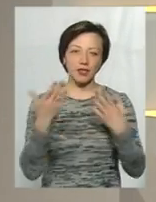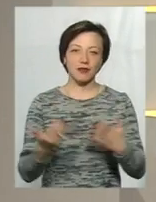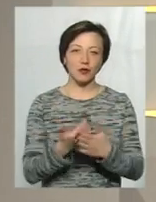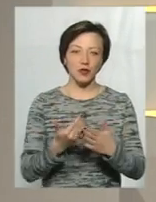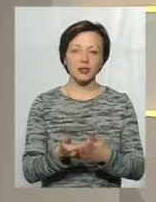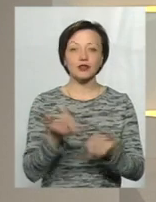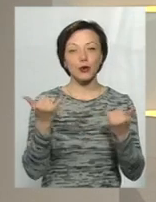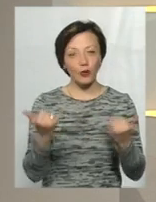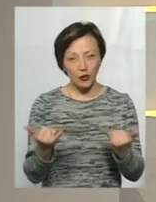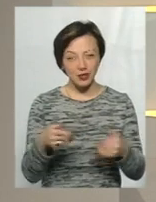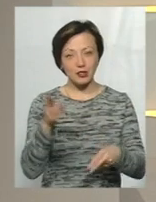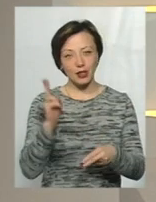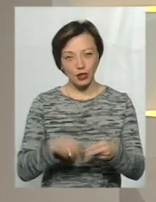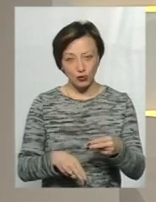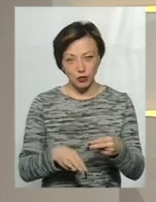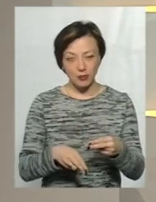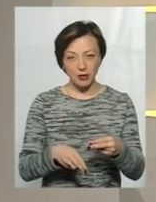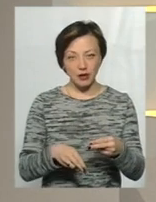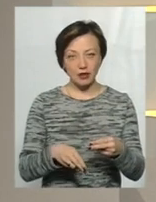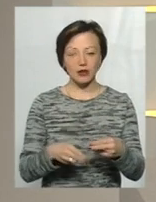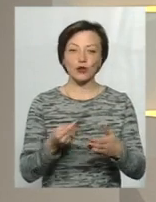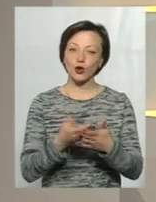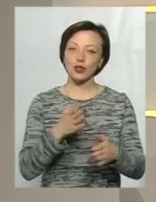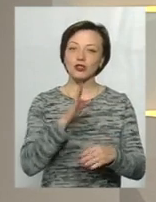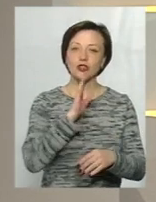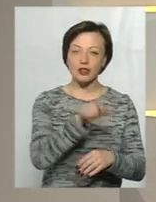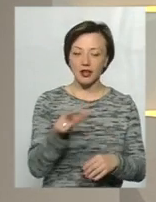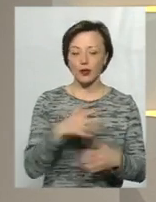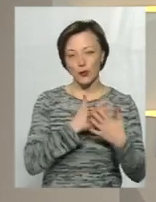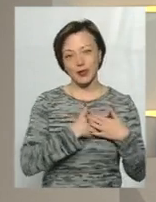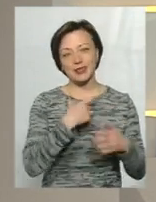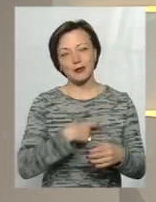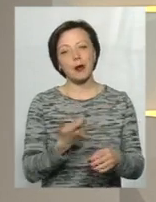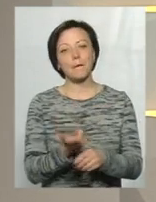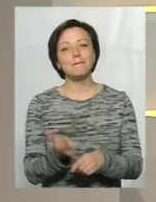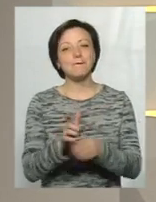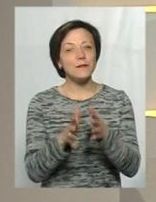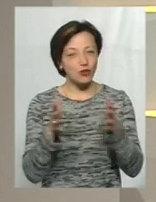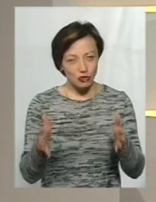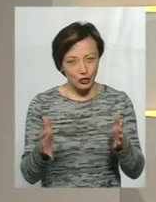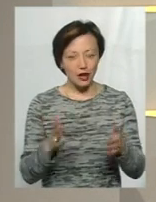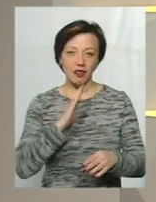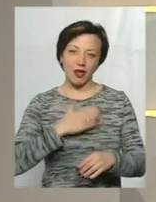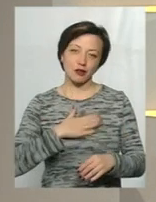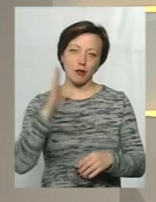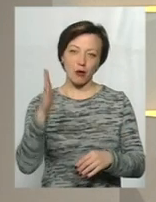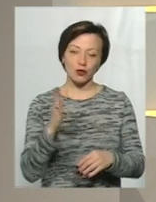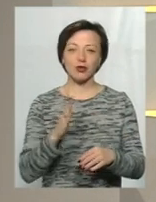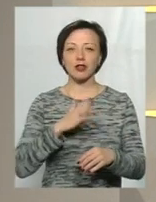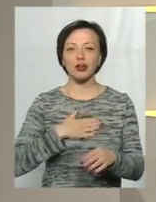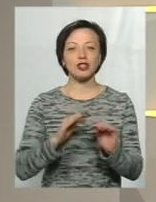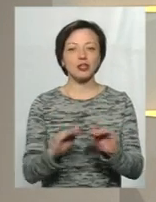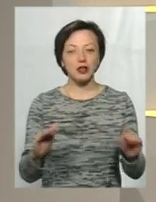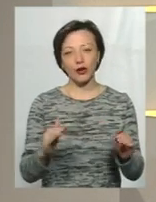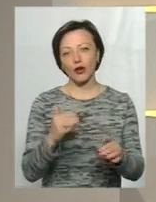ноті на сьогодні ми закінчуємо. Дорогі жінки, давайте любити себе більше, адже наше майбутнє, майбутнє наших